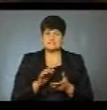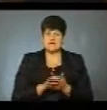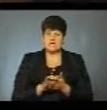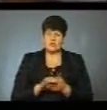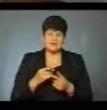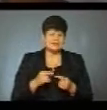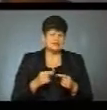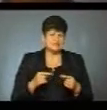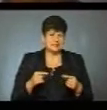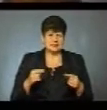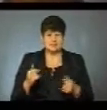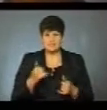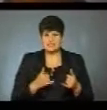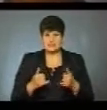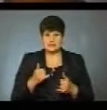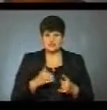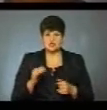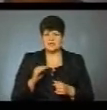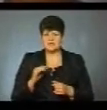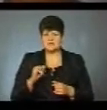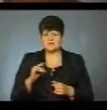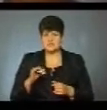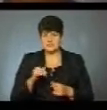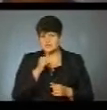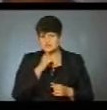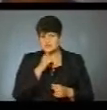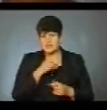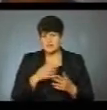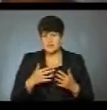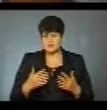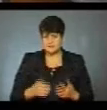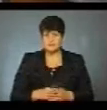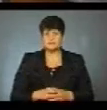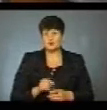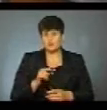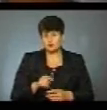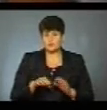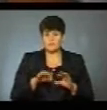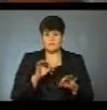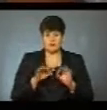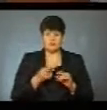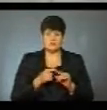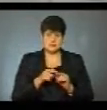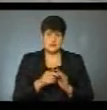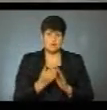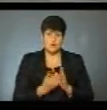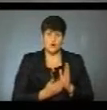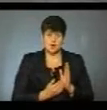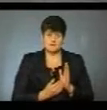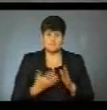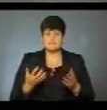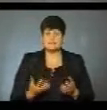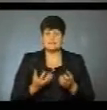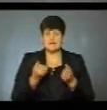з різними хімічними та фізичними експериментами. Тому підібралася саме ця програма.